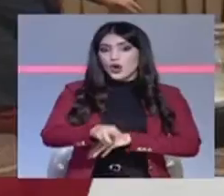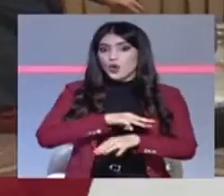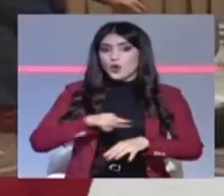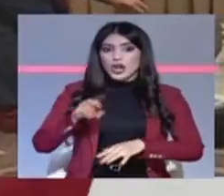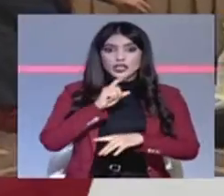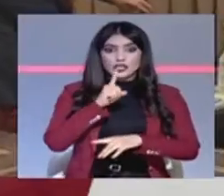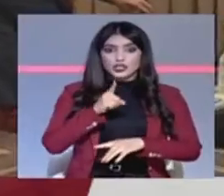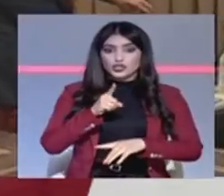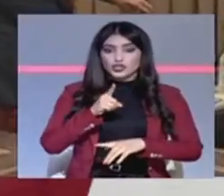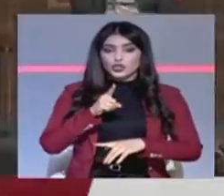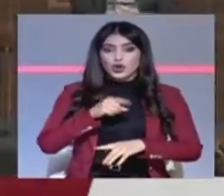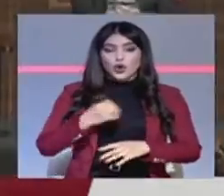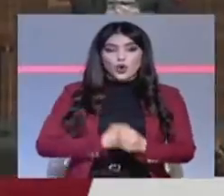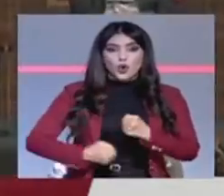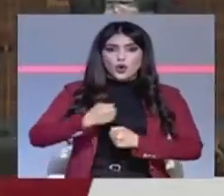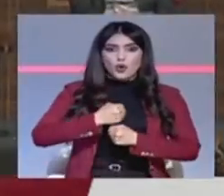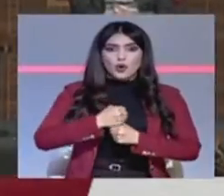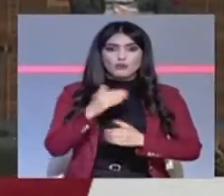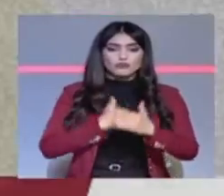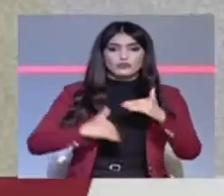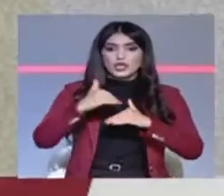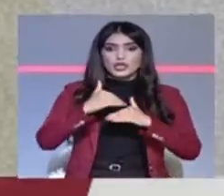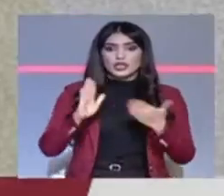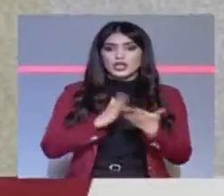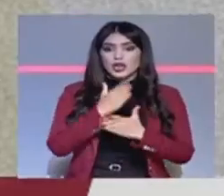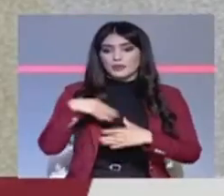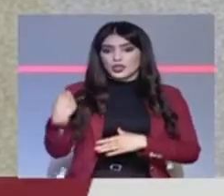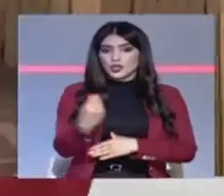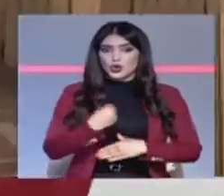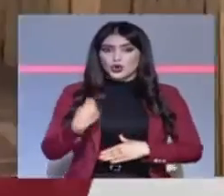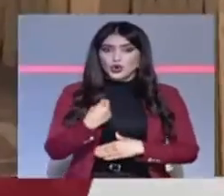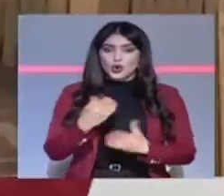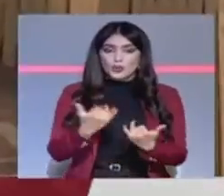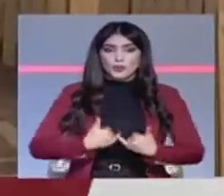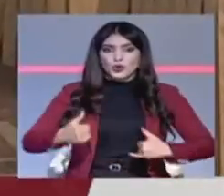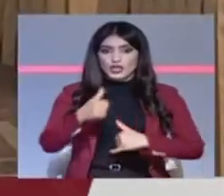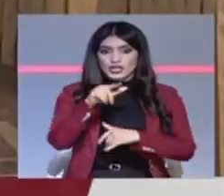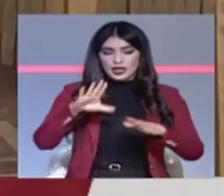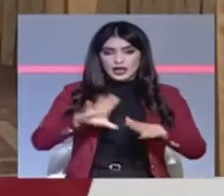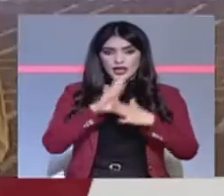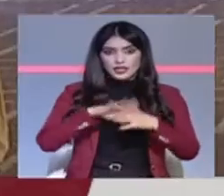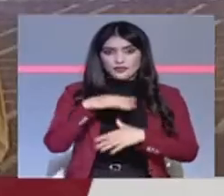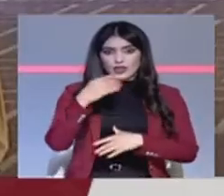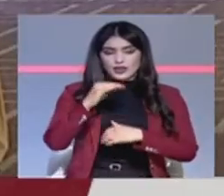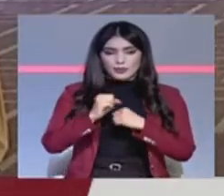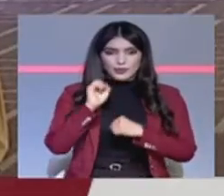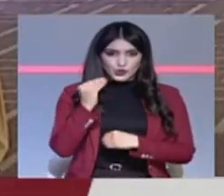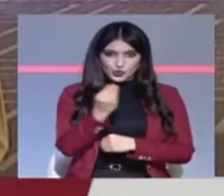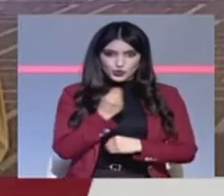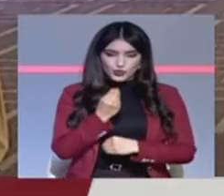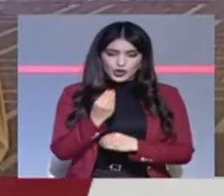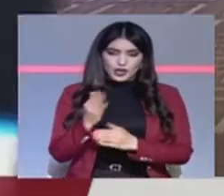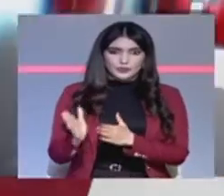واحداث المجلس الاعلى للتنميه الطفوله وذلك بمناسبه اليوم العالمي و